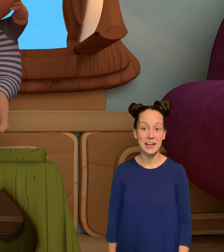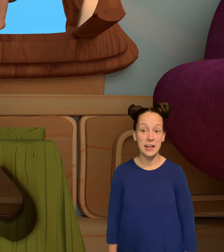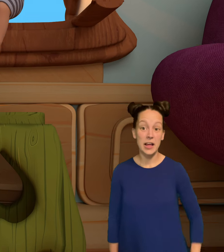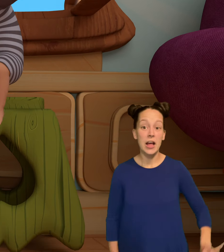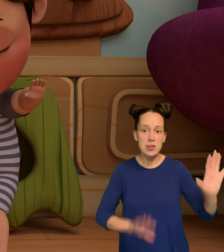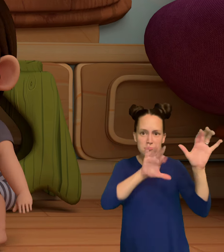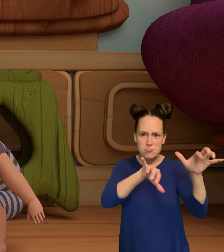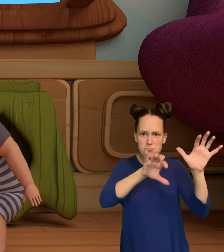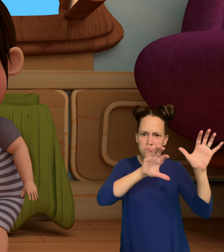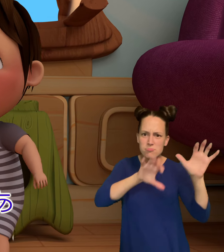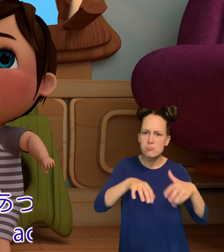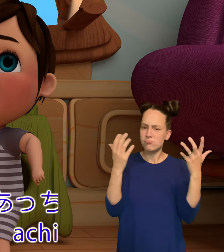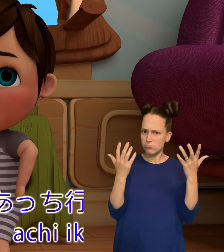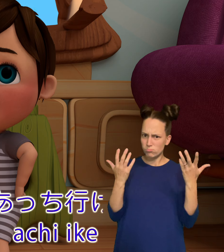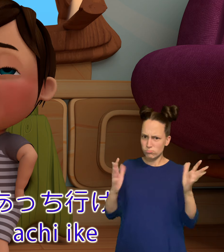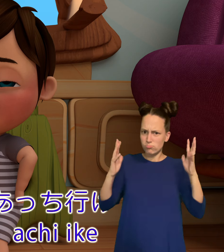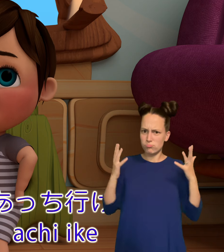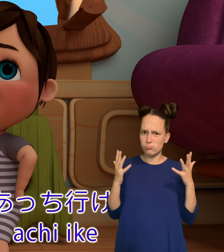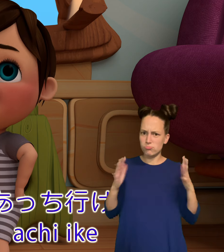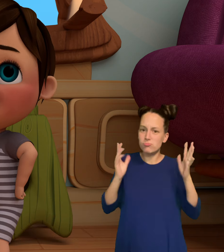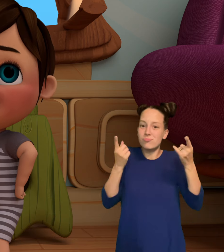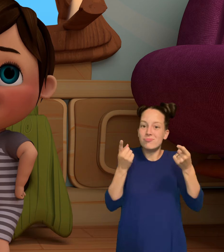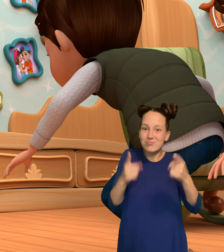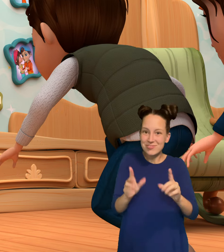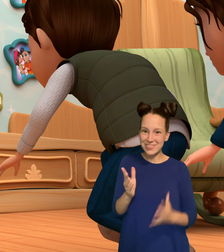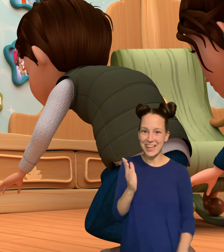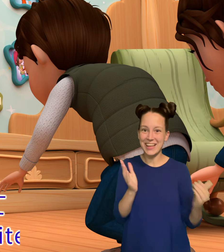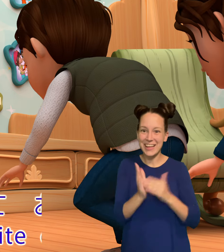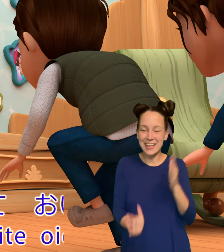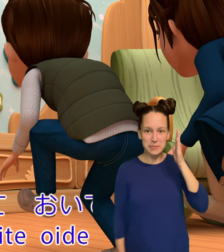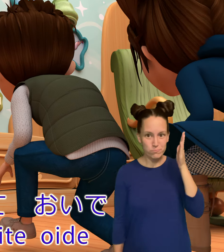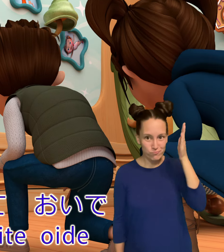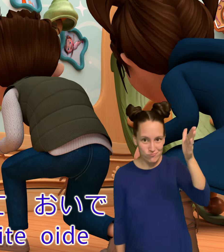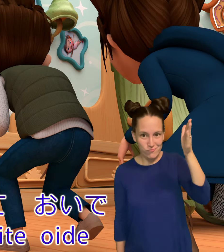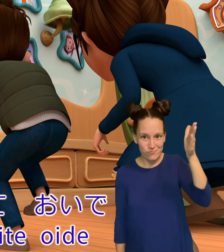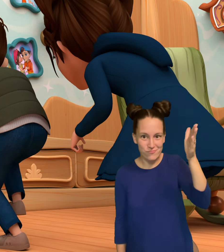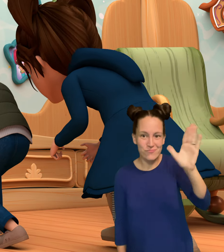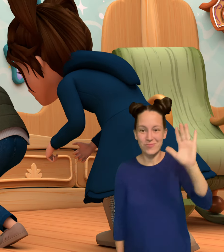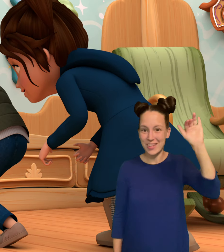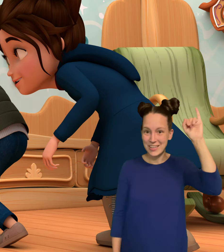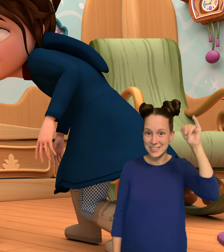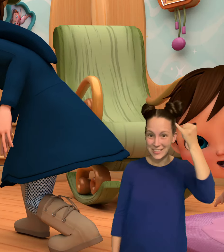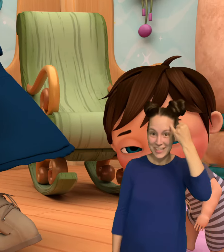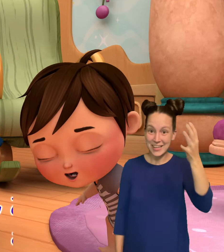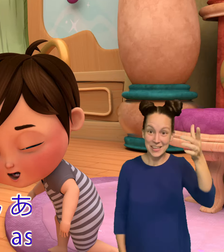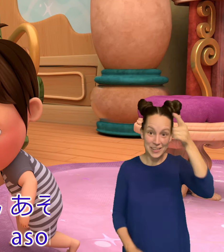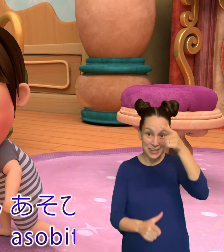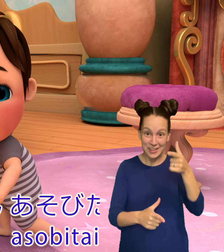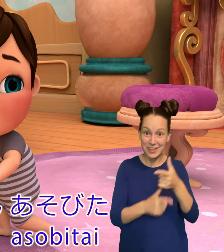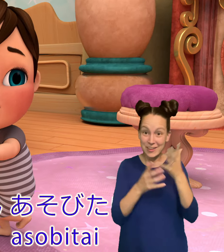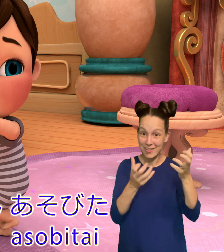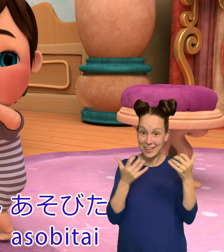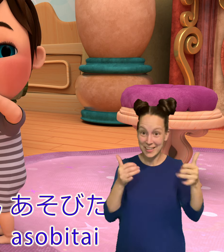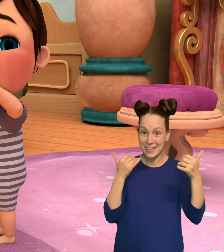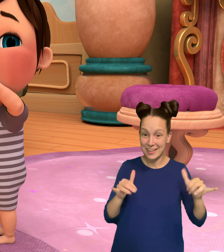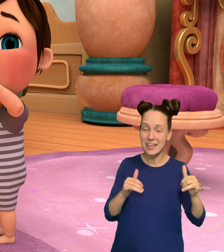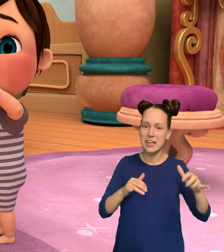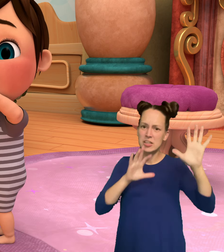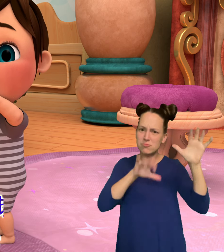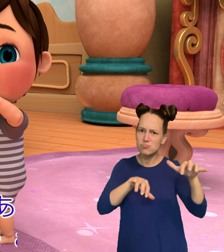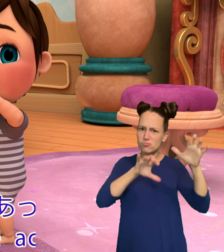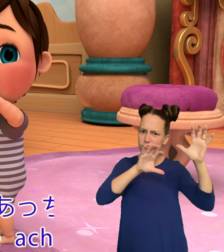け雨ああけで直しておいで赤ちゃん遊び